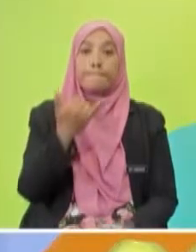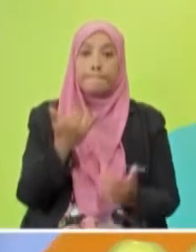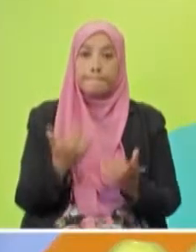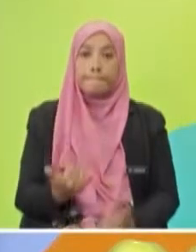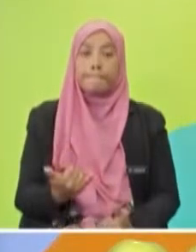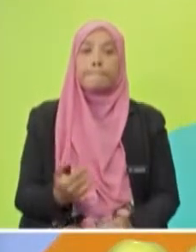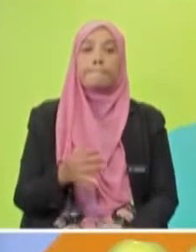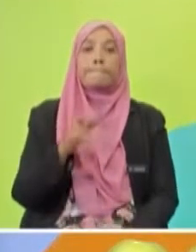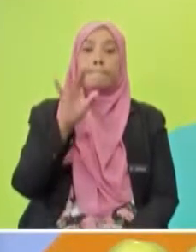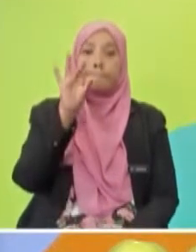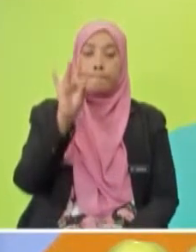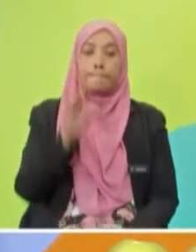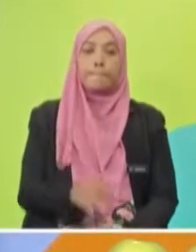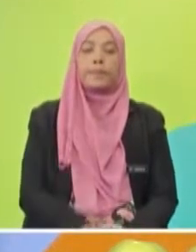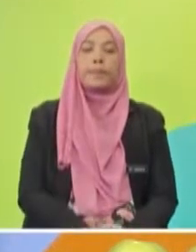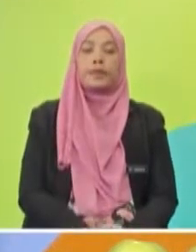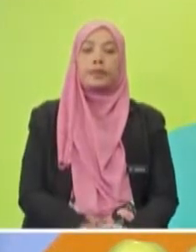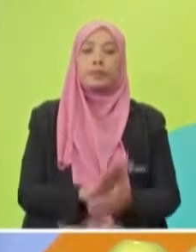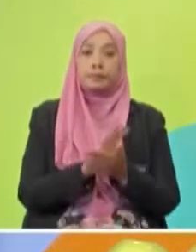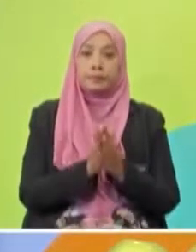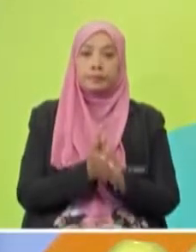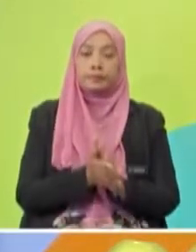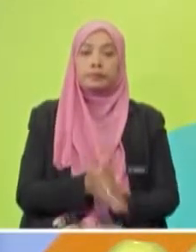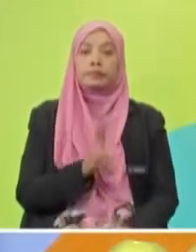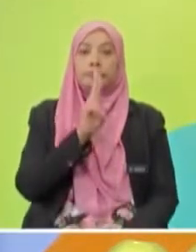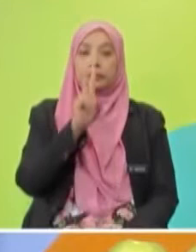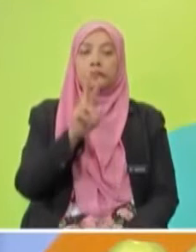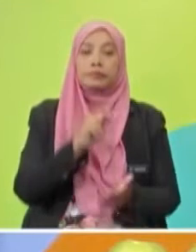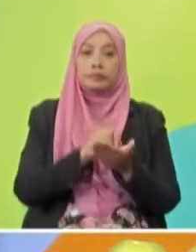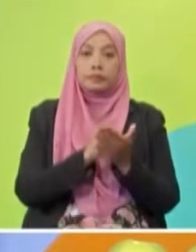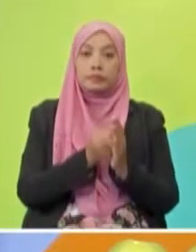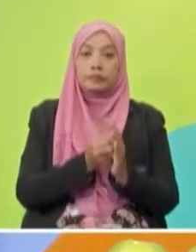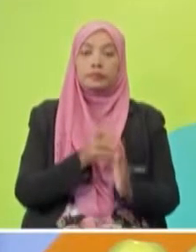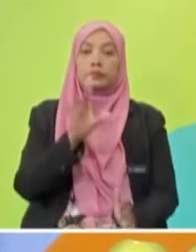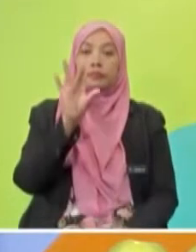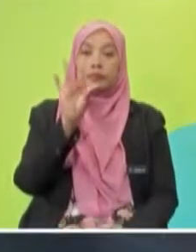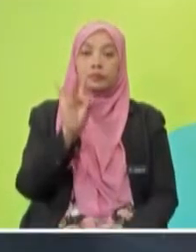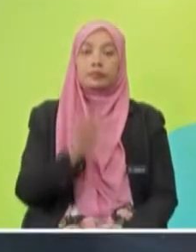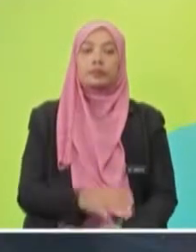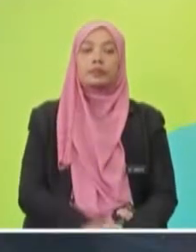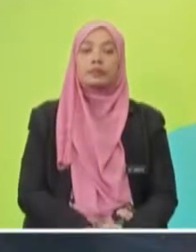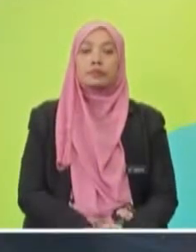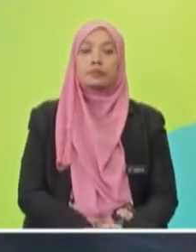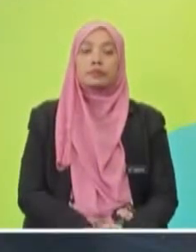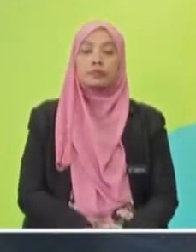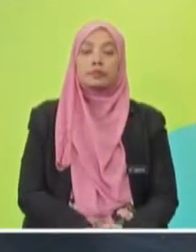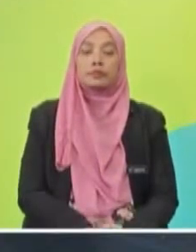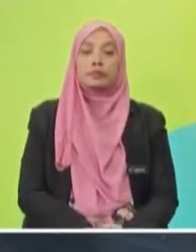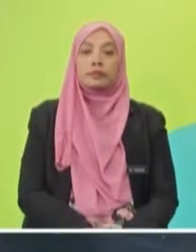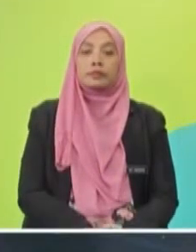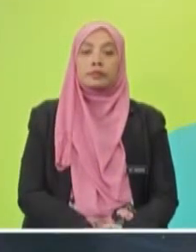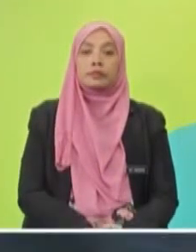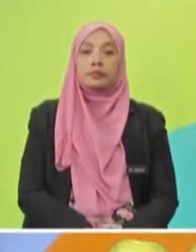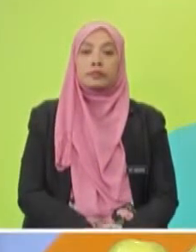jadi 2:8. Ya. Yeah. Okey, 1:4 dengan 2:8 setara atau tidak? Eh,